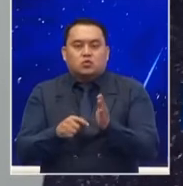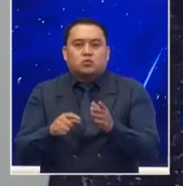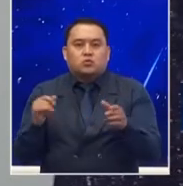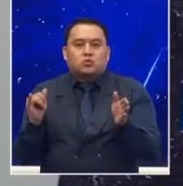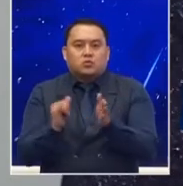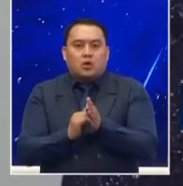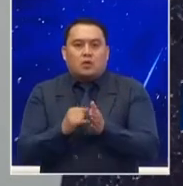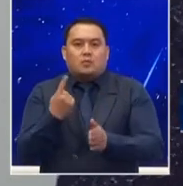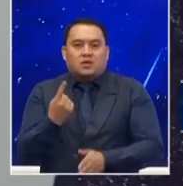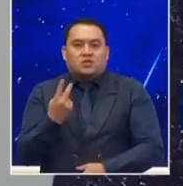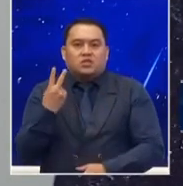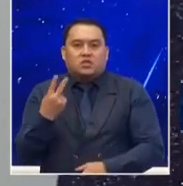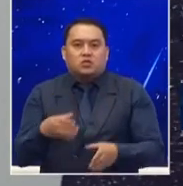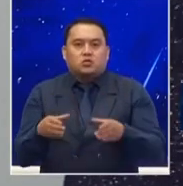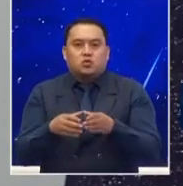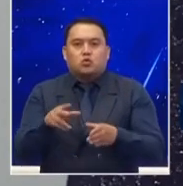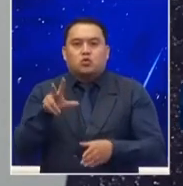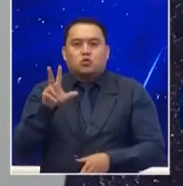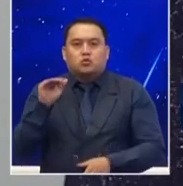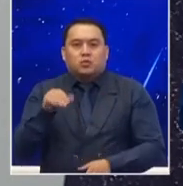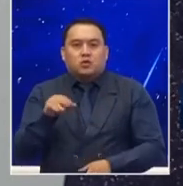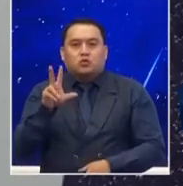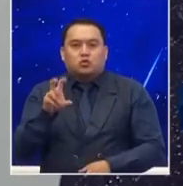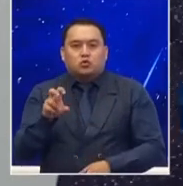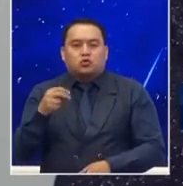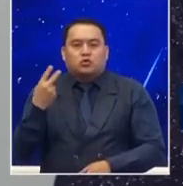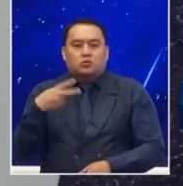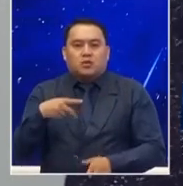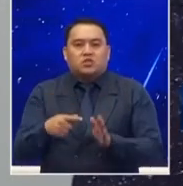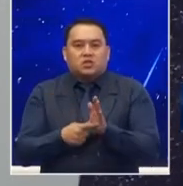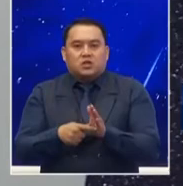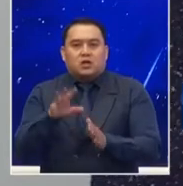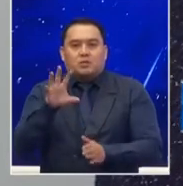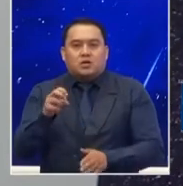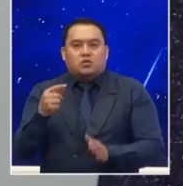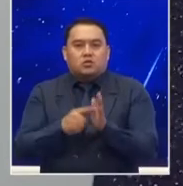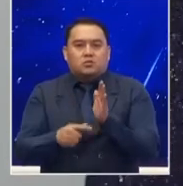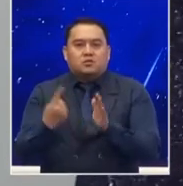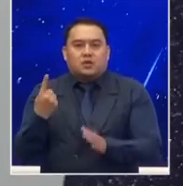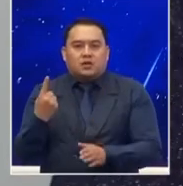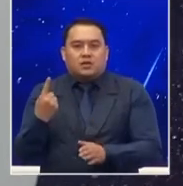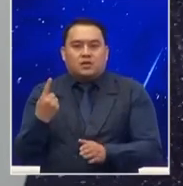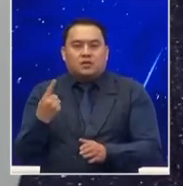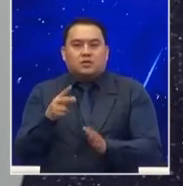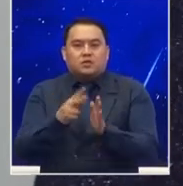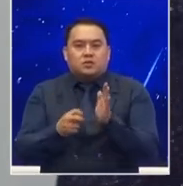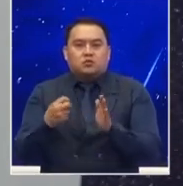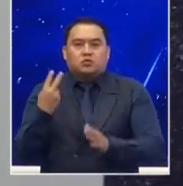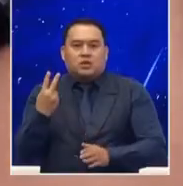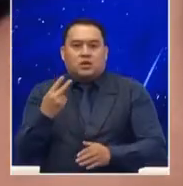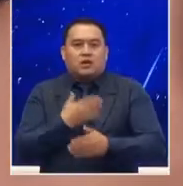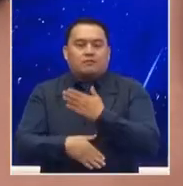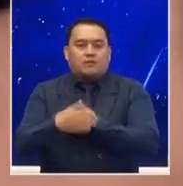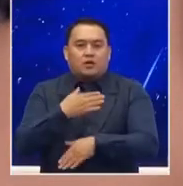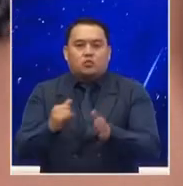ішінде бірінші, екінші топтағы 3327, үшінші топтағы 571, бала жастан 802 мүгедек